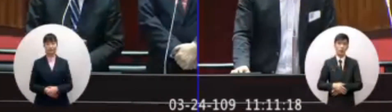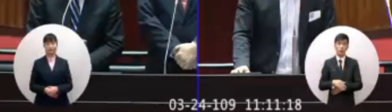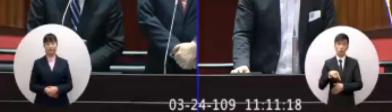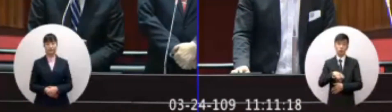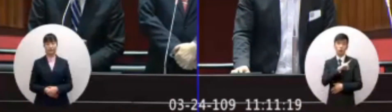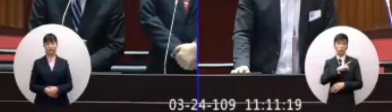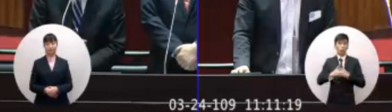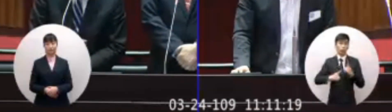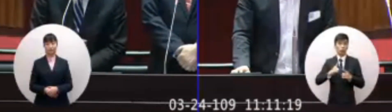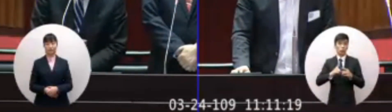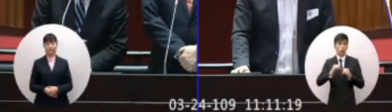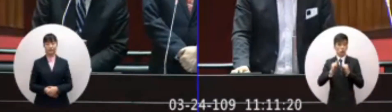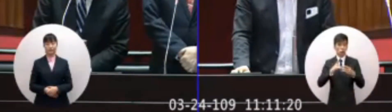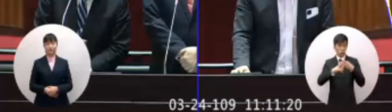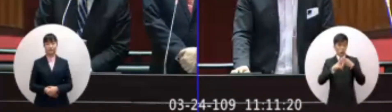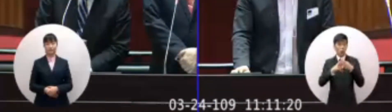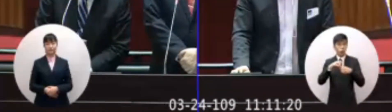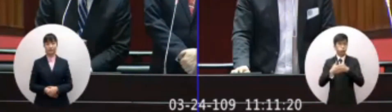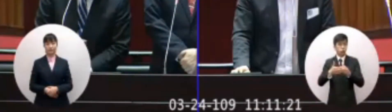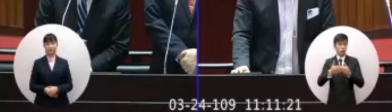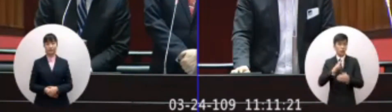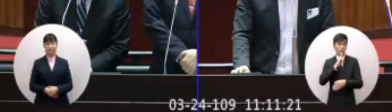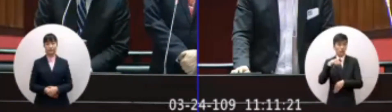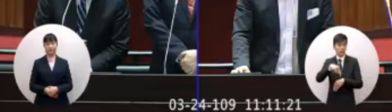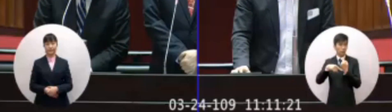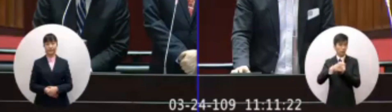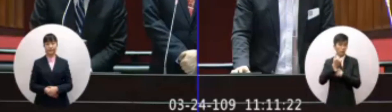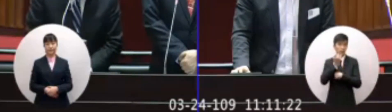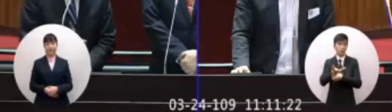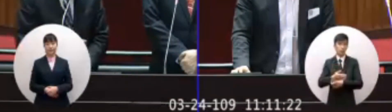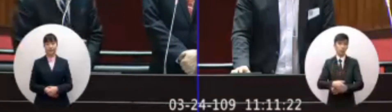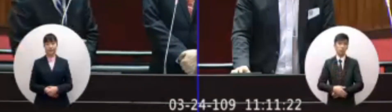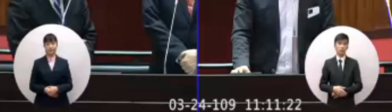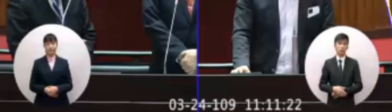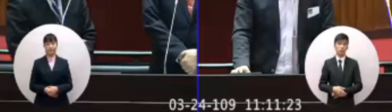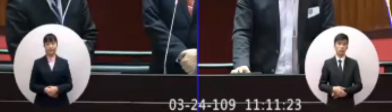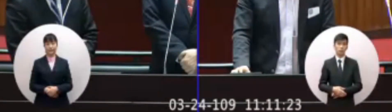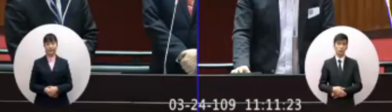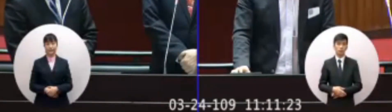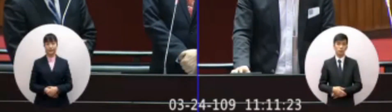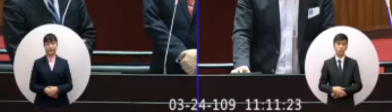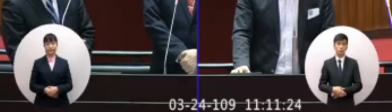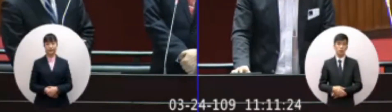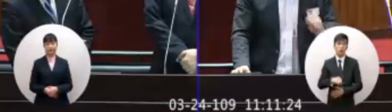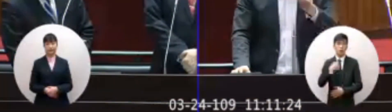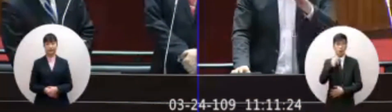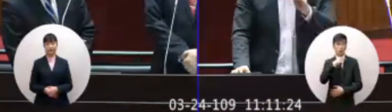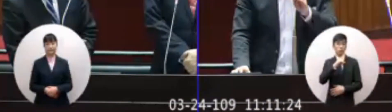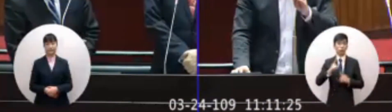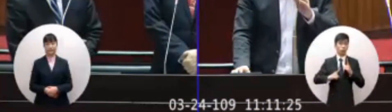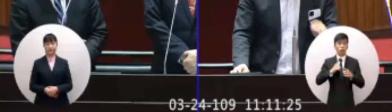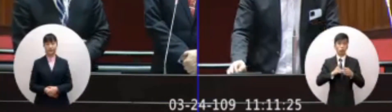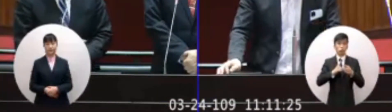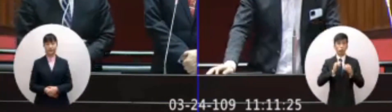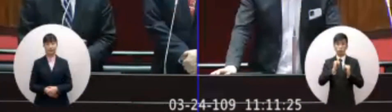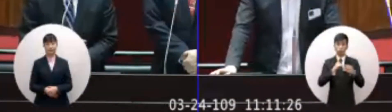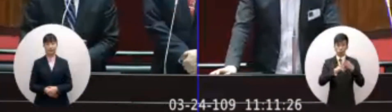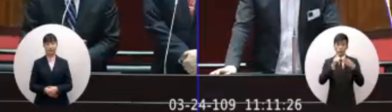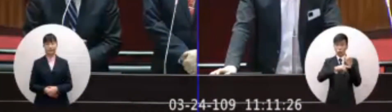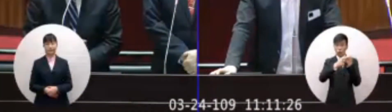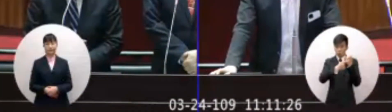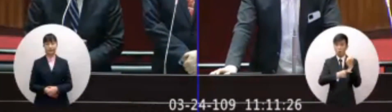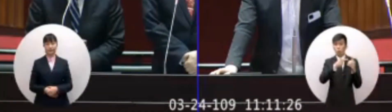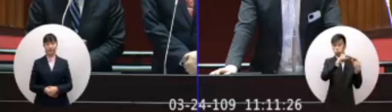民主的体制嘛，咱敢会当研讨这件代志试看卖，符合着台湾自由民主人权法治的价